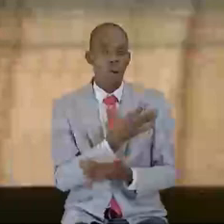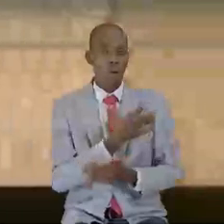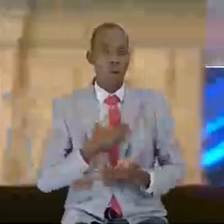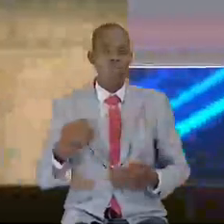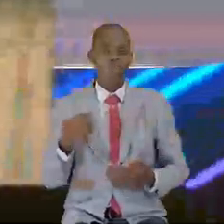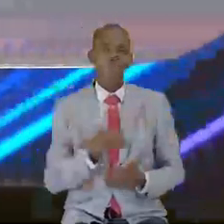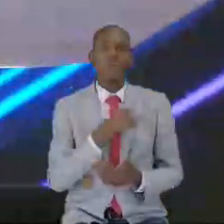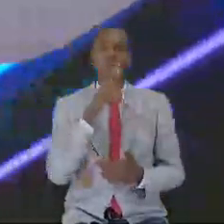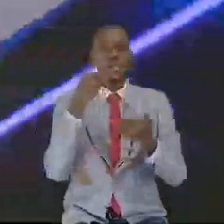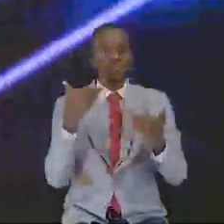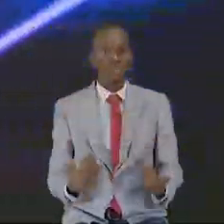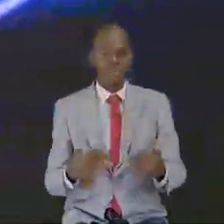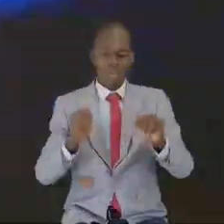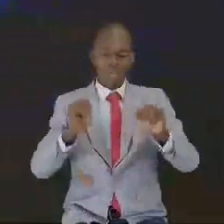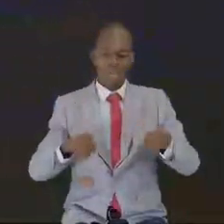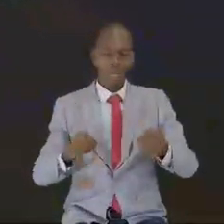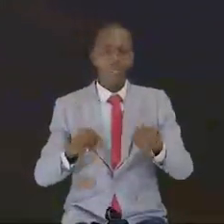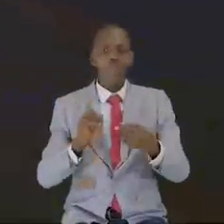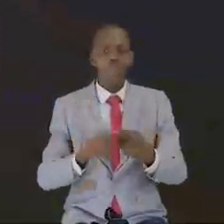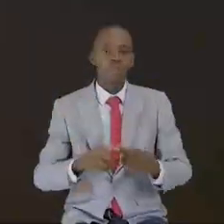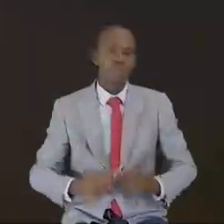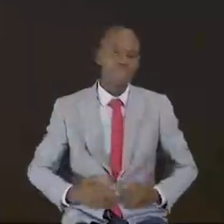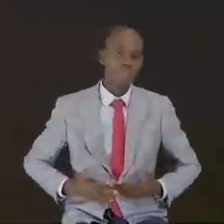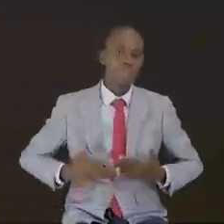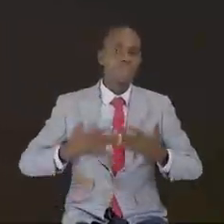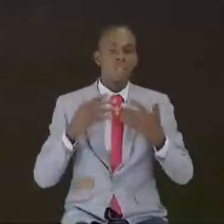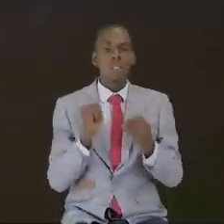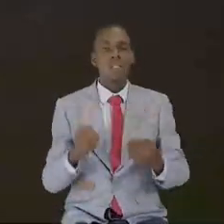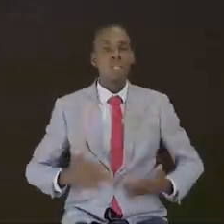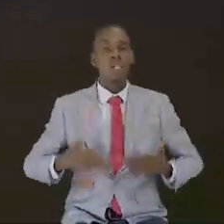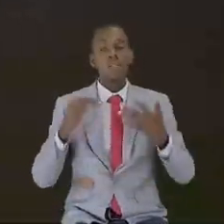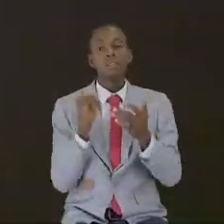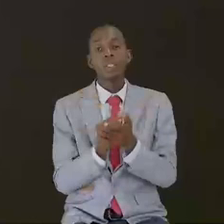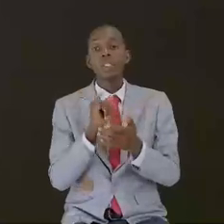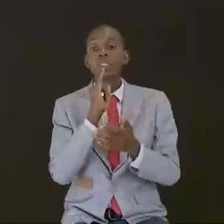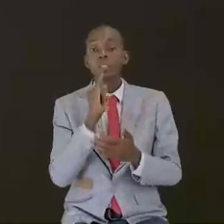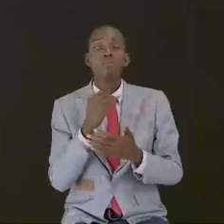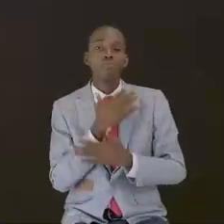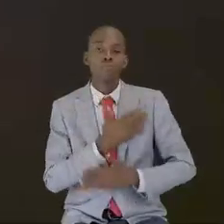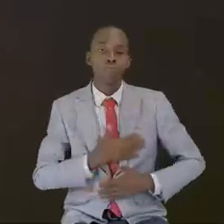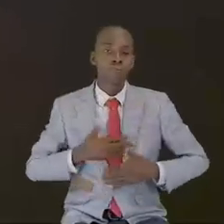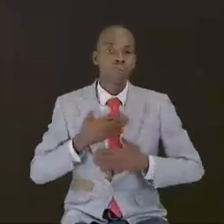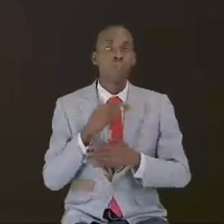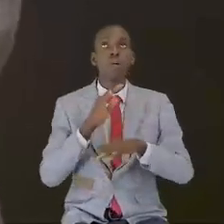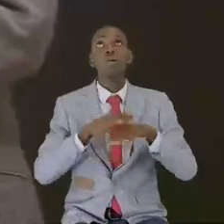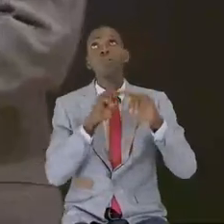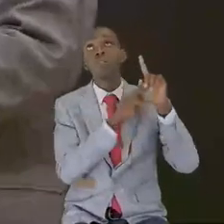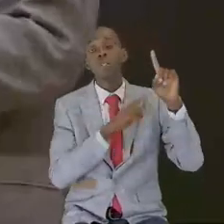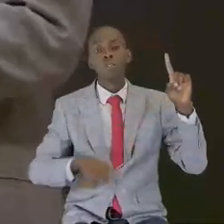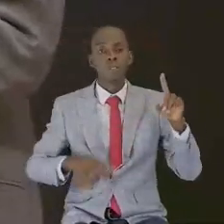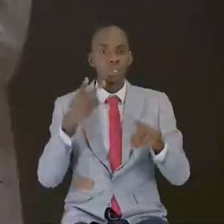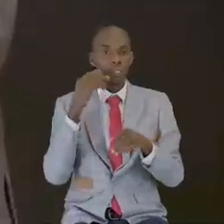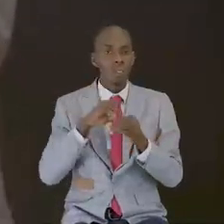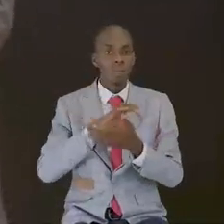nous sommes capables de vivre et de mener une vie qui est agréable au Seigneur. Voyez le